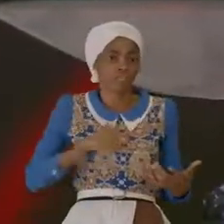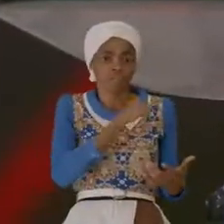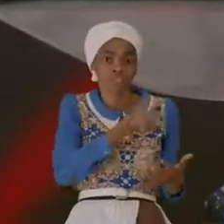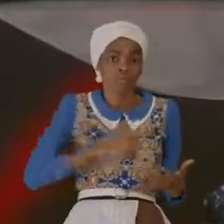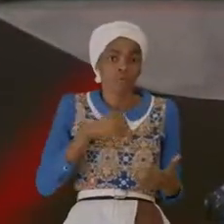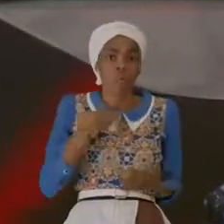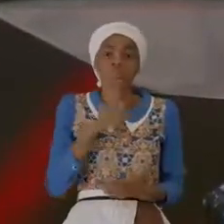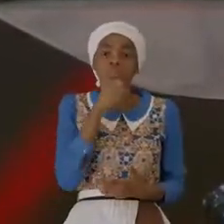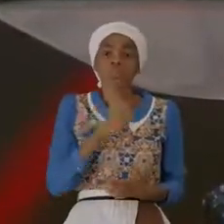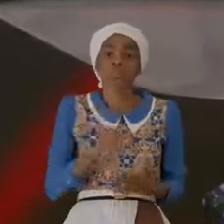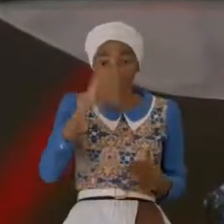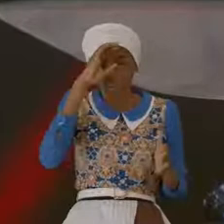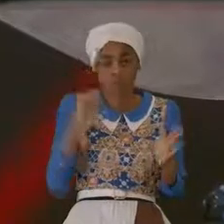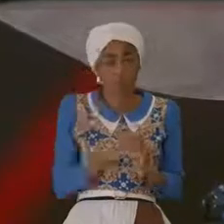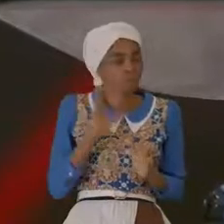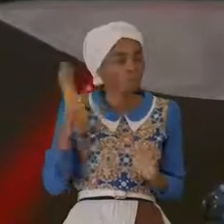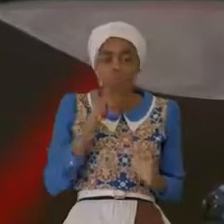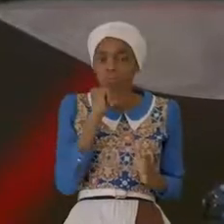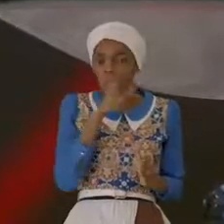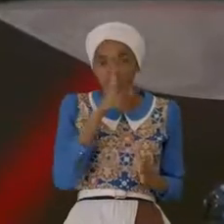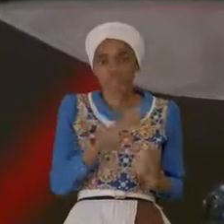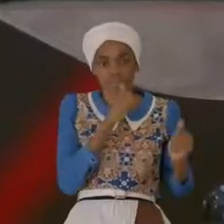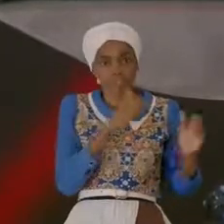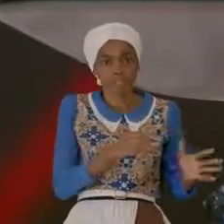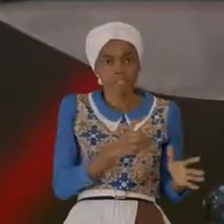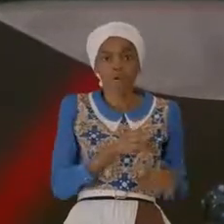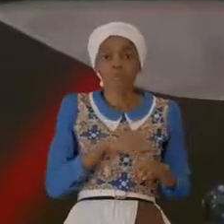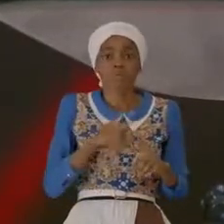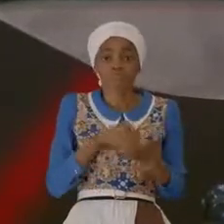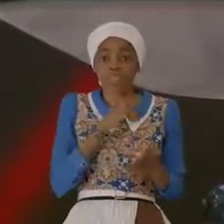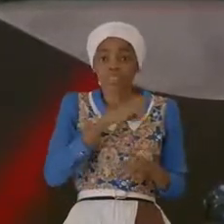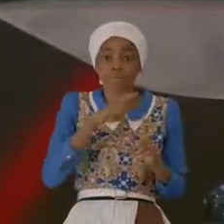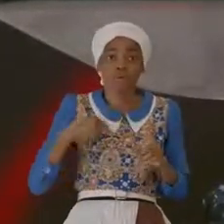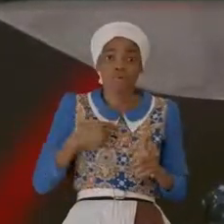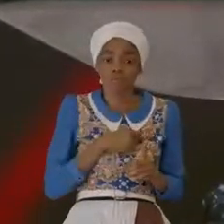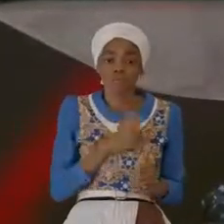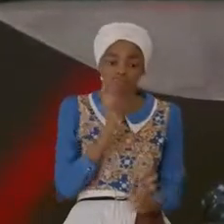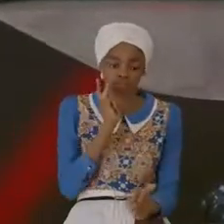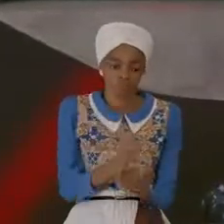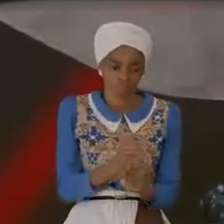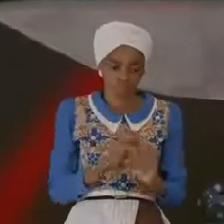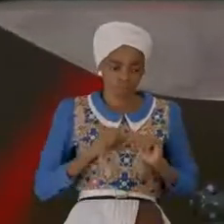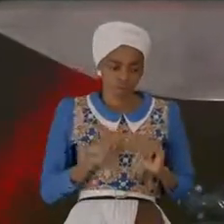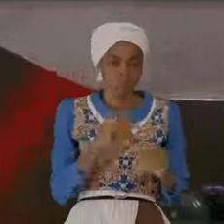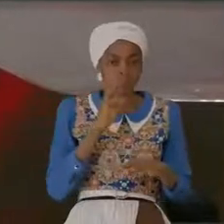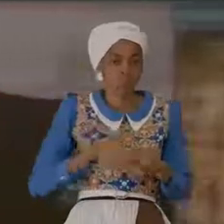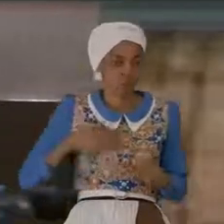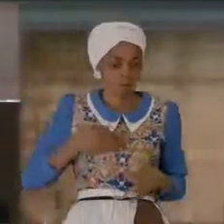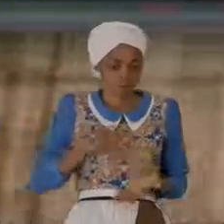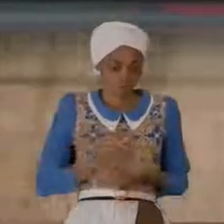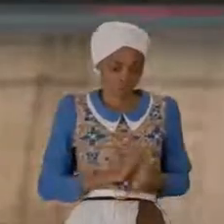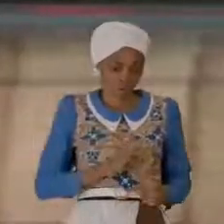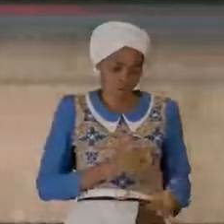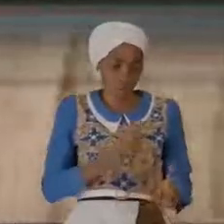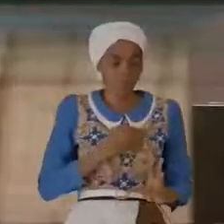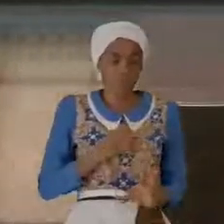la circoncision de l'ancienne alliance ne sera pas bénie. Mais lorsque nous gardons notre chemin, lorsque nous restons